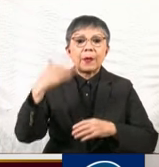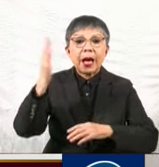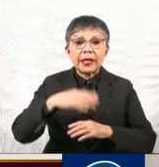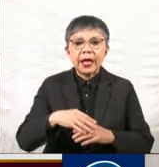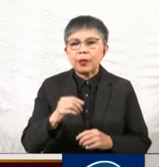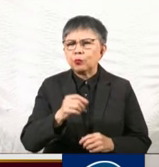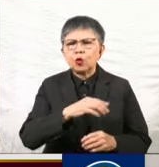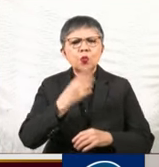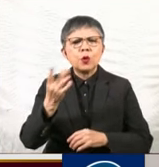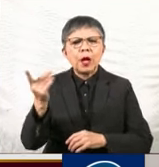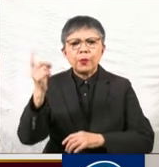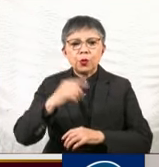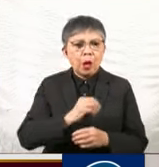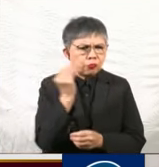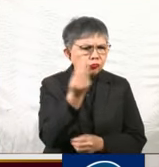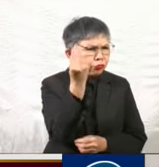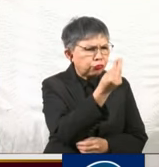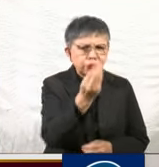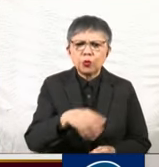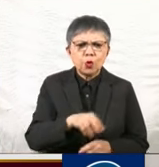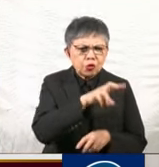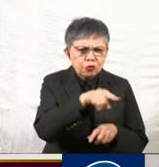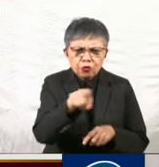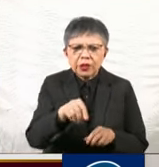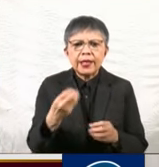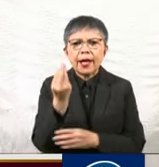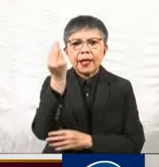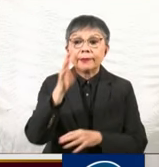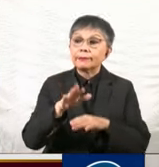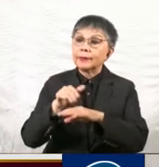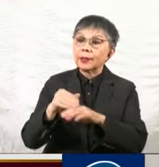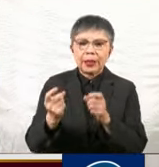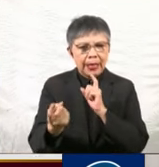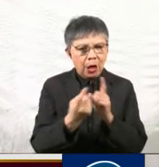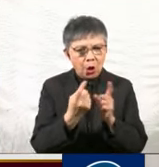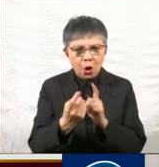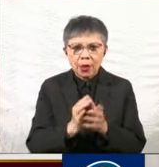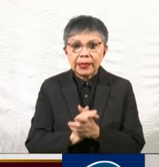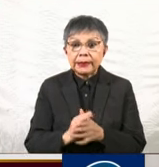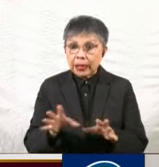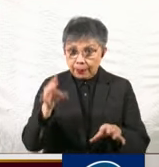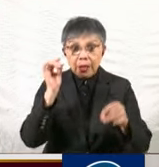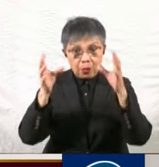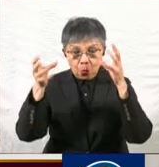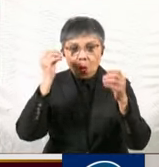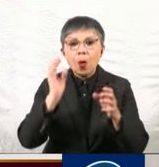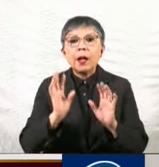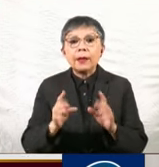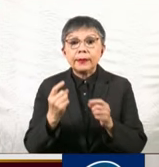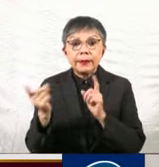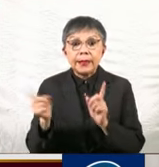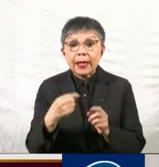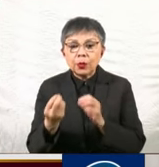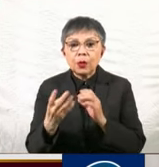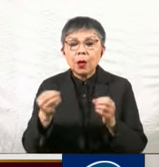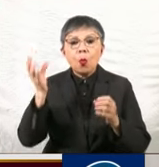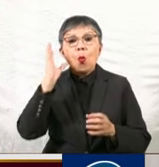minggu-minggu ke wilayah-wilayah Jakarta menyapa berdialog dan kami menemukan dari dialog-dialog